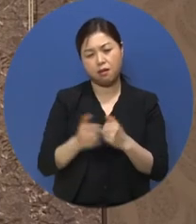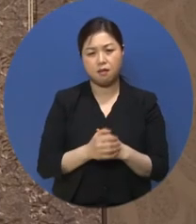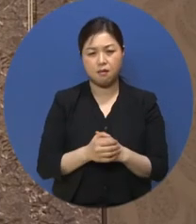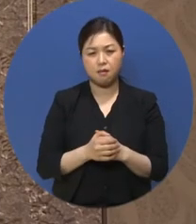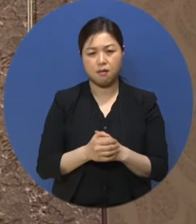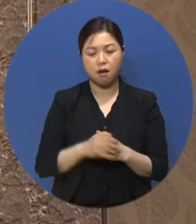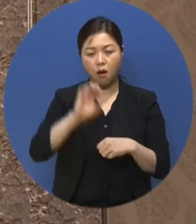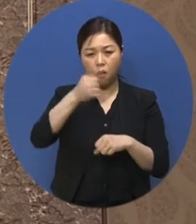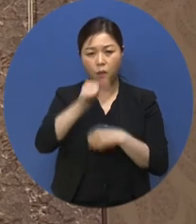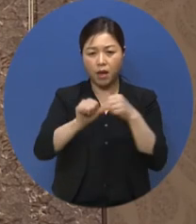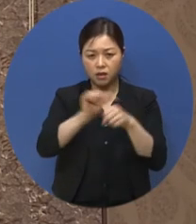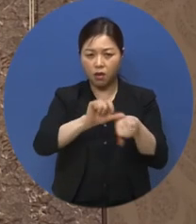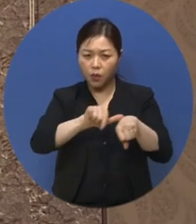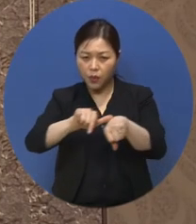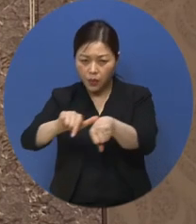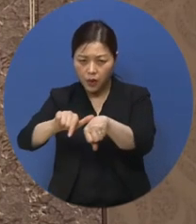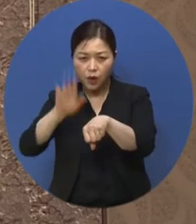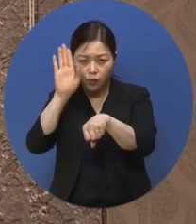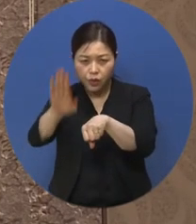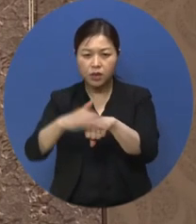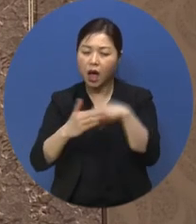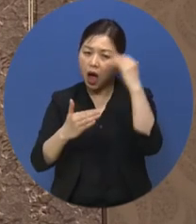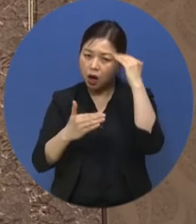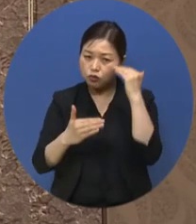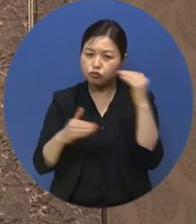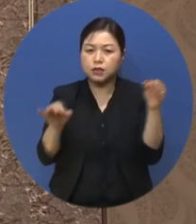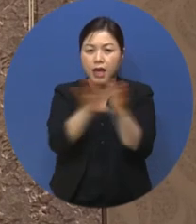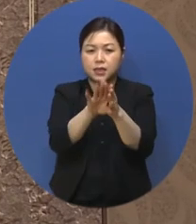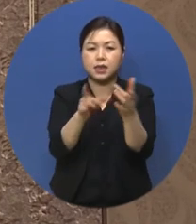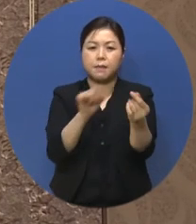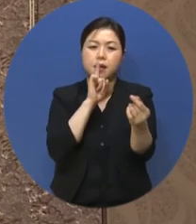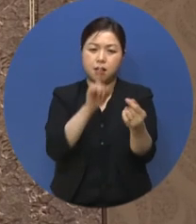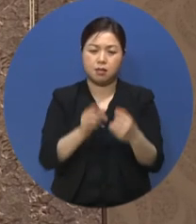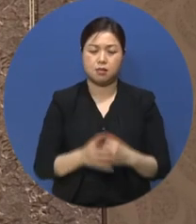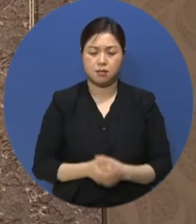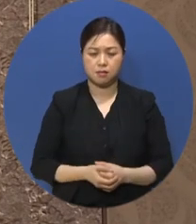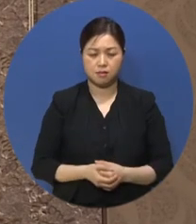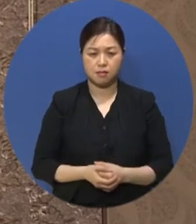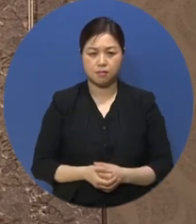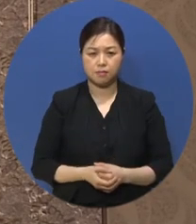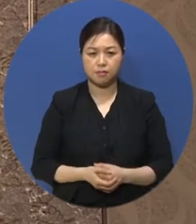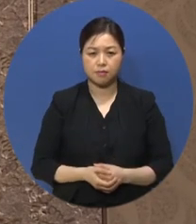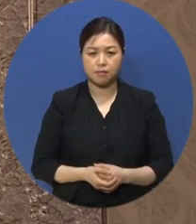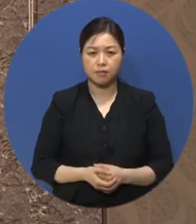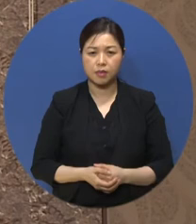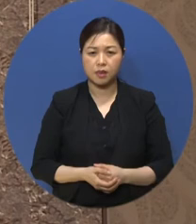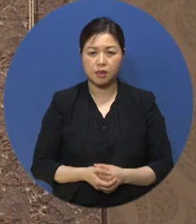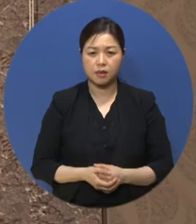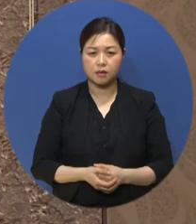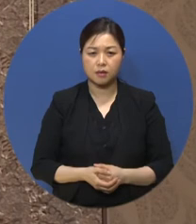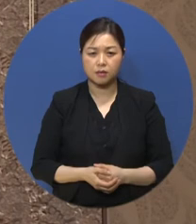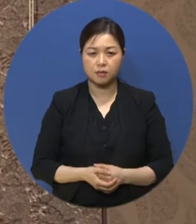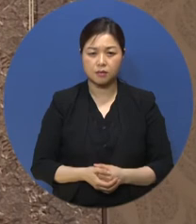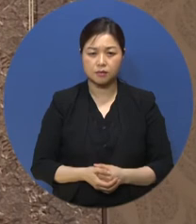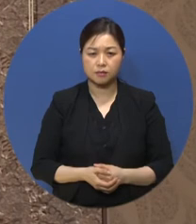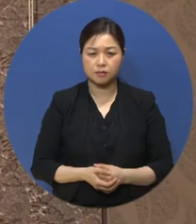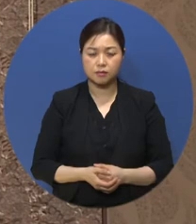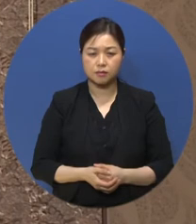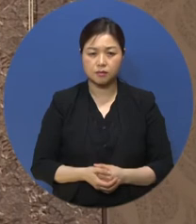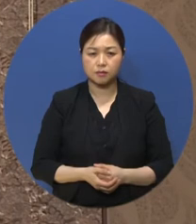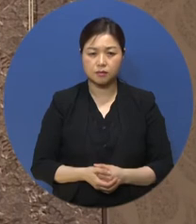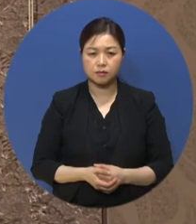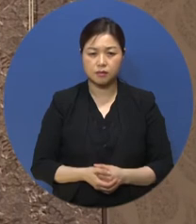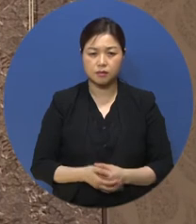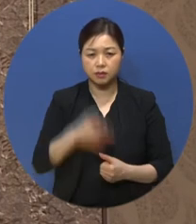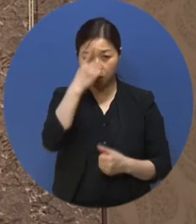500년 지나면 대한민국 없어진대잖아요. 그러니까요. 지금 추세로 가면. 네. 그래서 근본적으로 몇 조씩